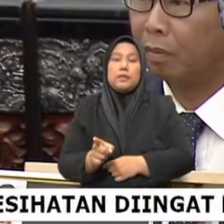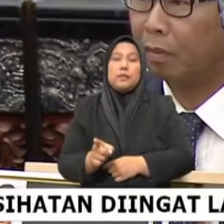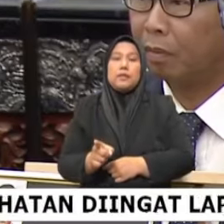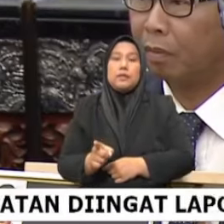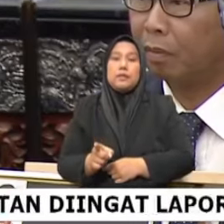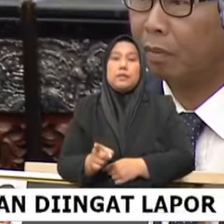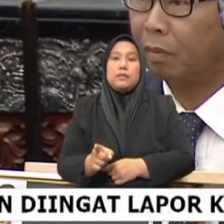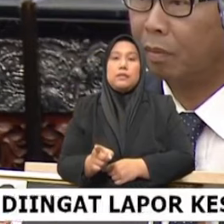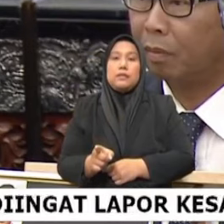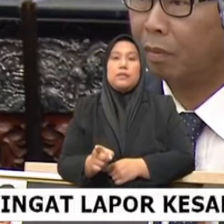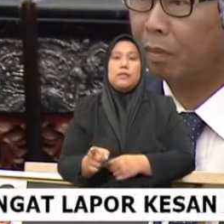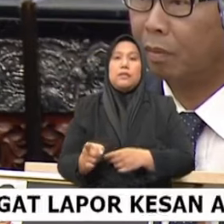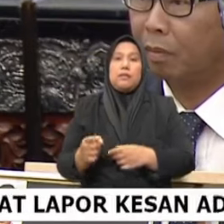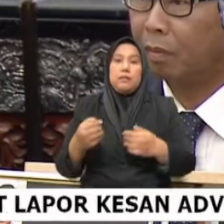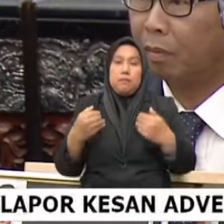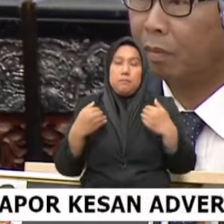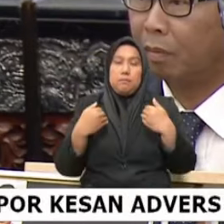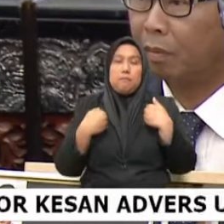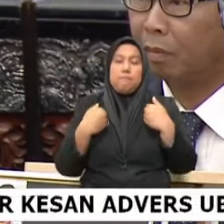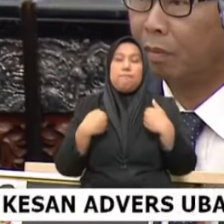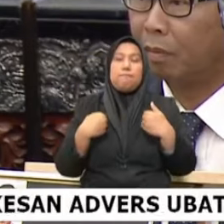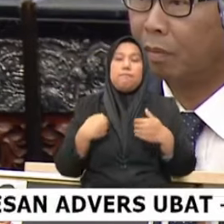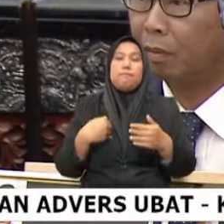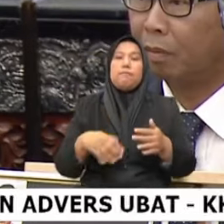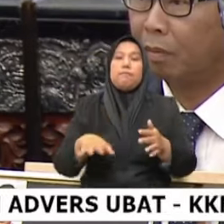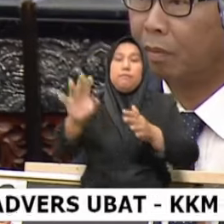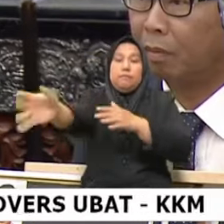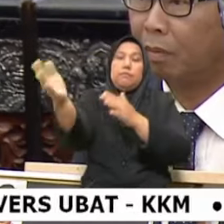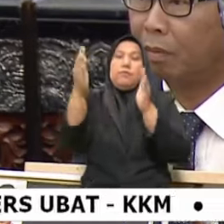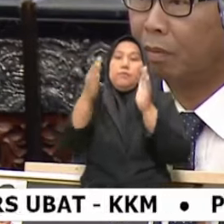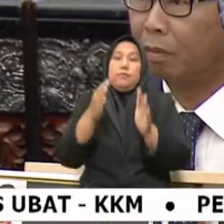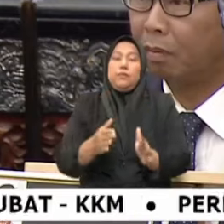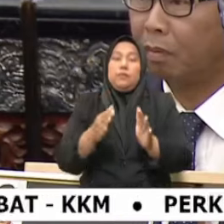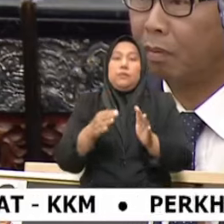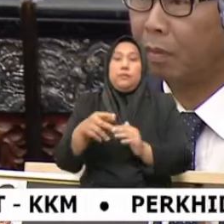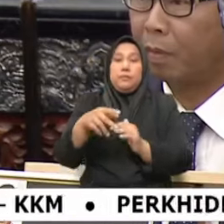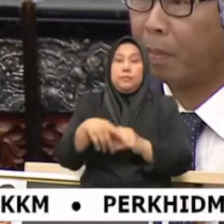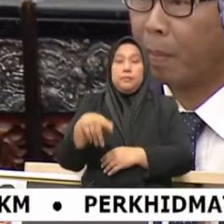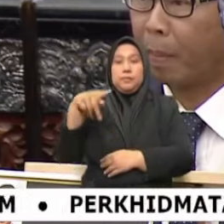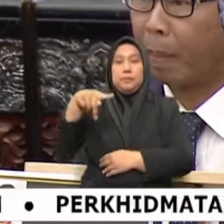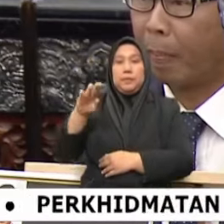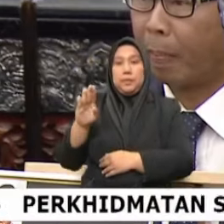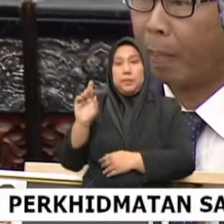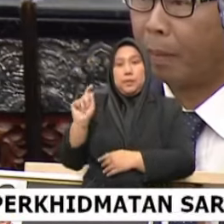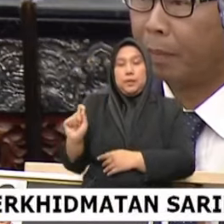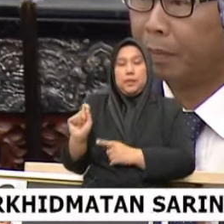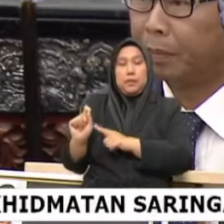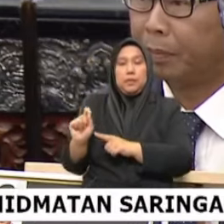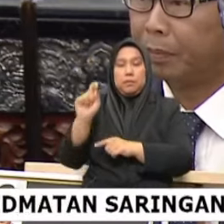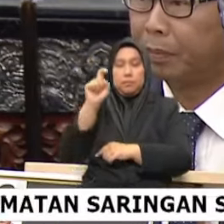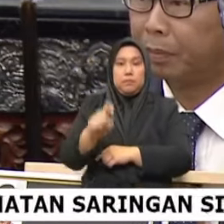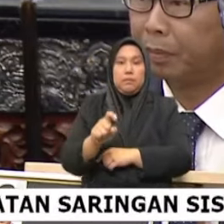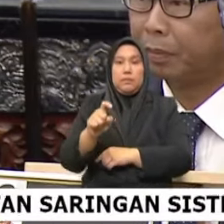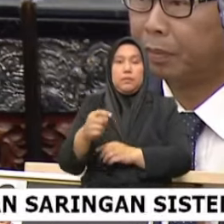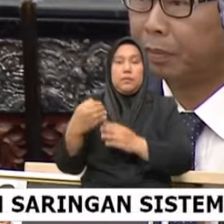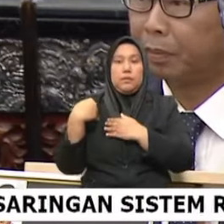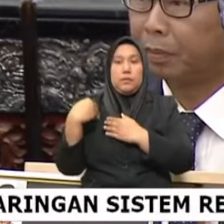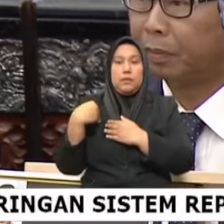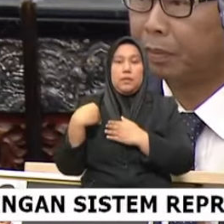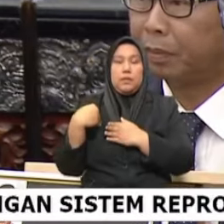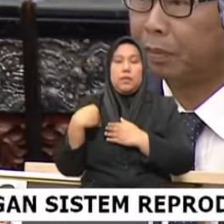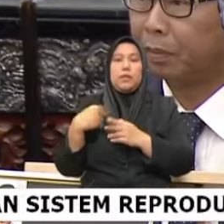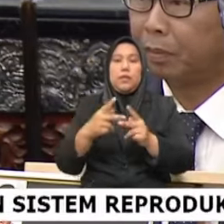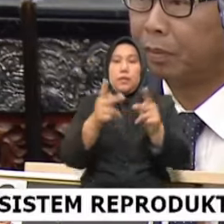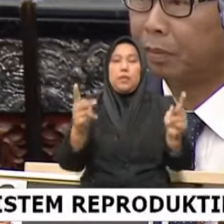dibelakangi oleh pihak-pihak tertentu. Dan ini kita mohon juga supaya pihak PBT mengambil maklum. Sebenarnya kalau ia melibatkan kawasan